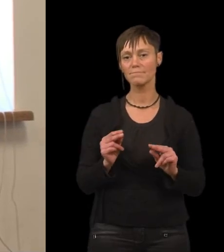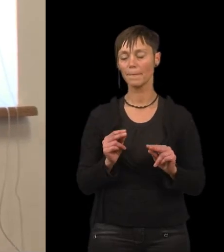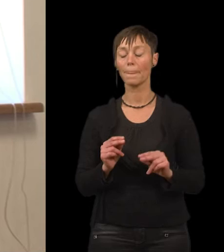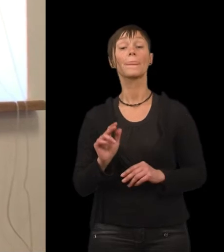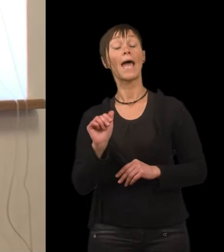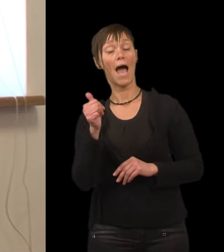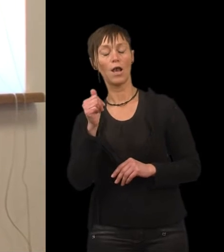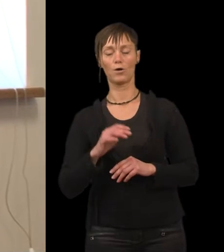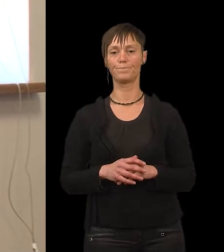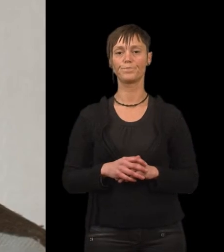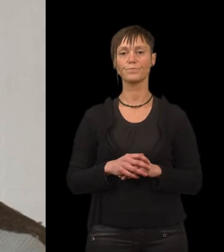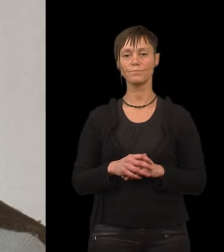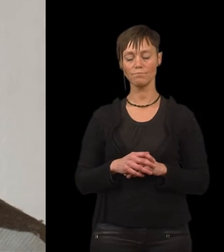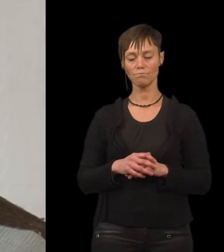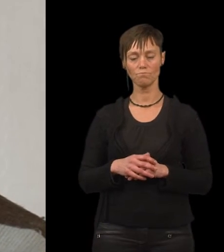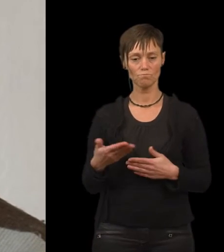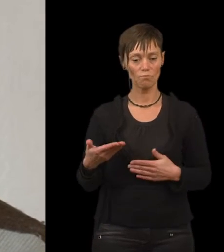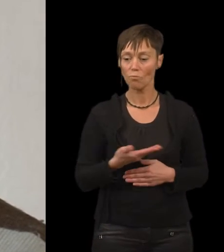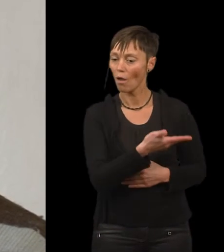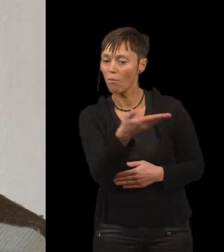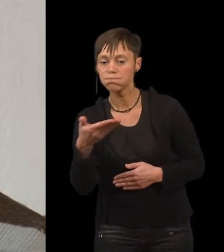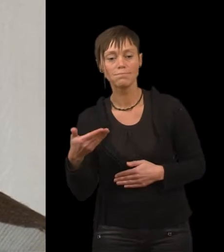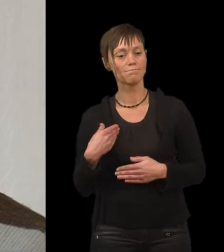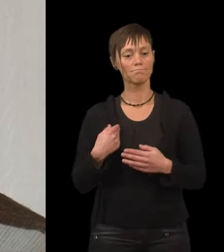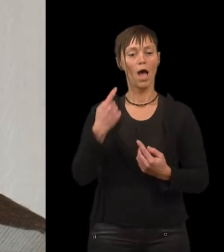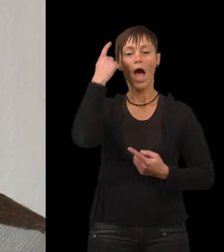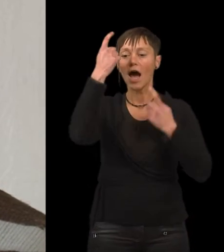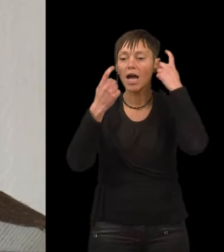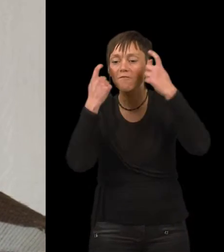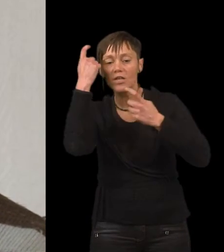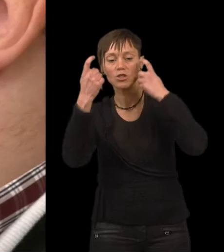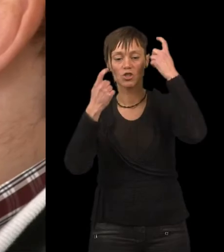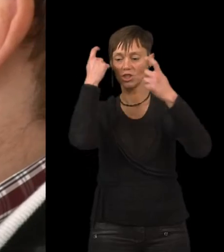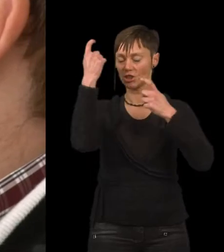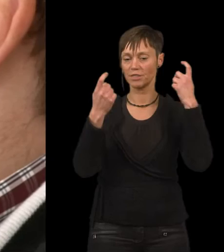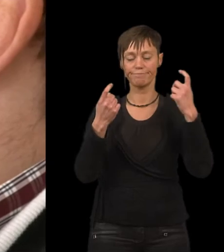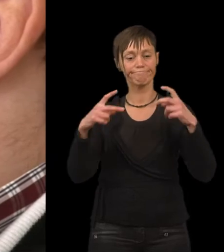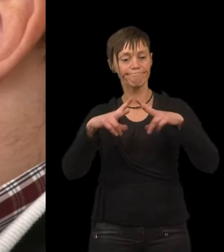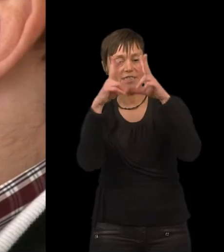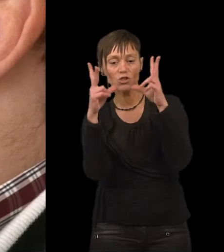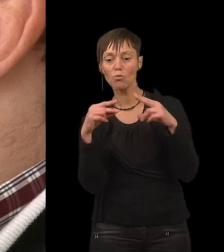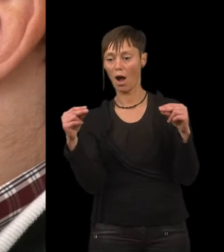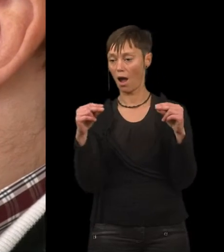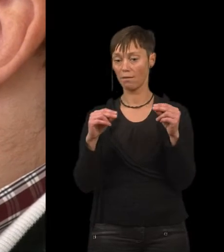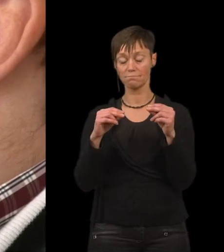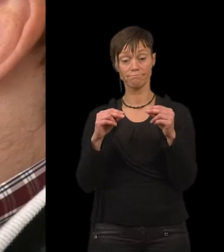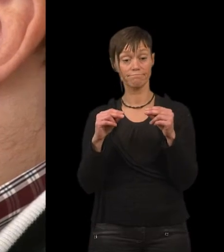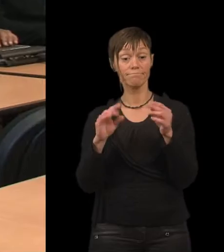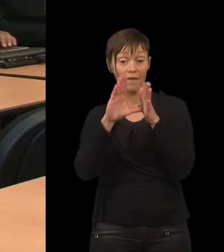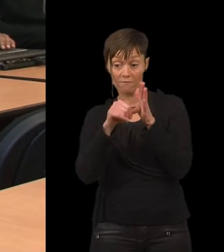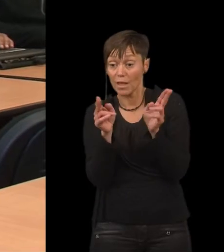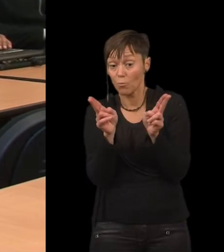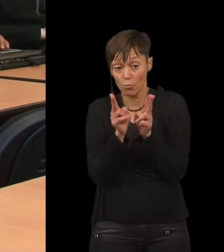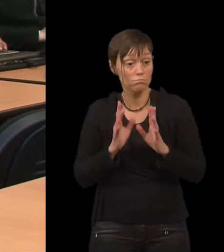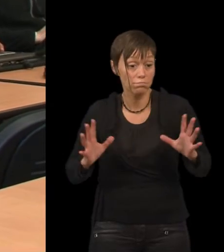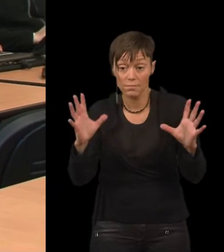Alors, dans nos réflexions par rapport au scénario du court-métrage qu'on fera ensemble,